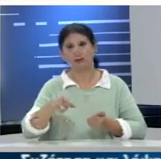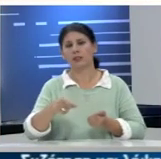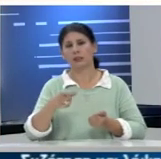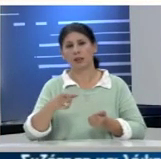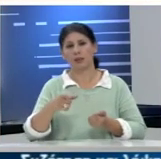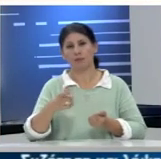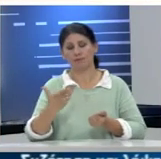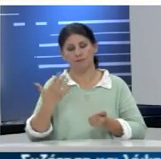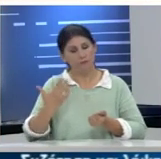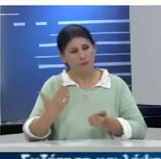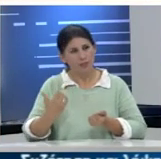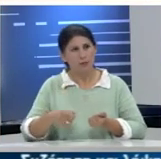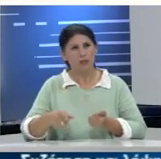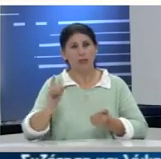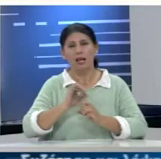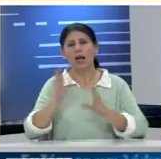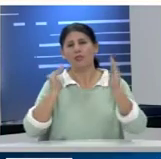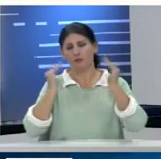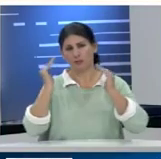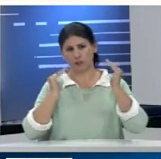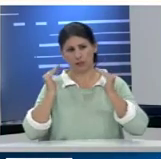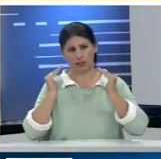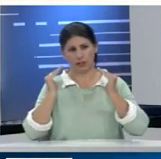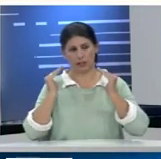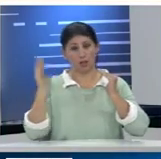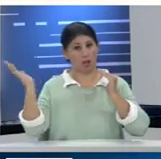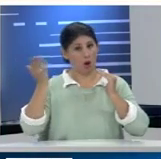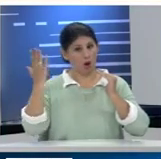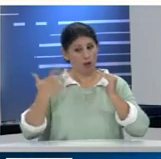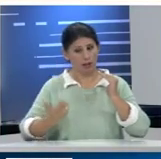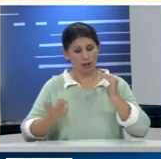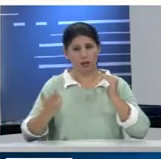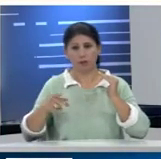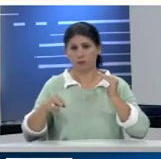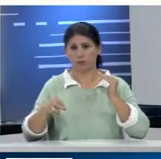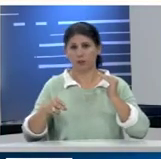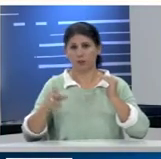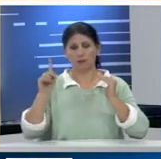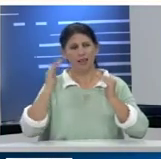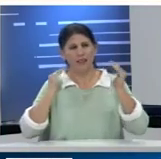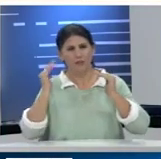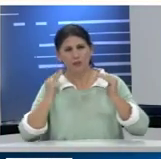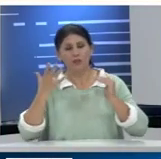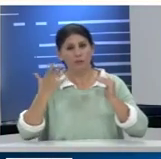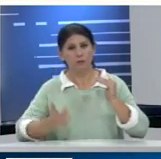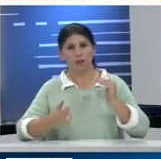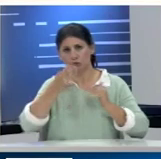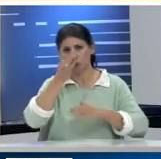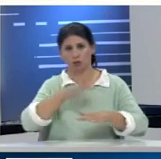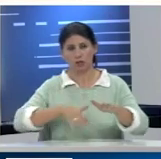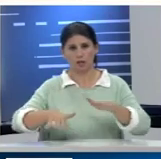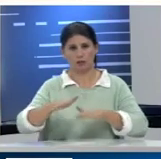του υπόσταση είναι αδιαφυσβήτητη. Και όταν έχουμε να κάνουμε με ένα αδιαφυσβήτητα υπαρκτό